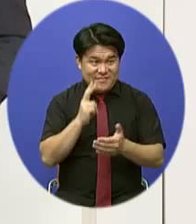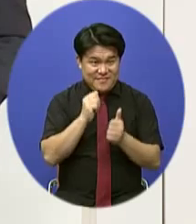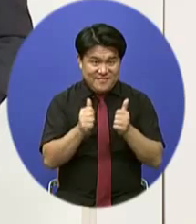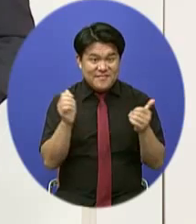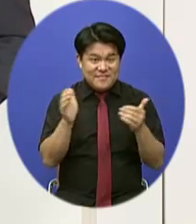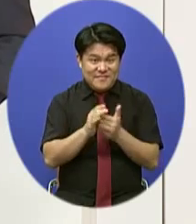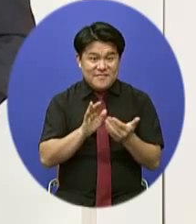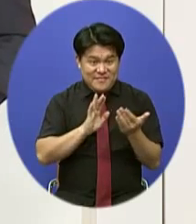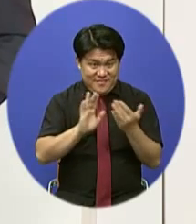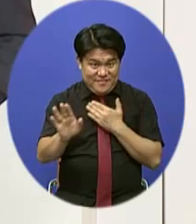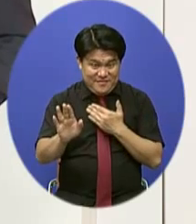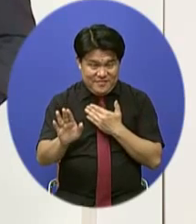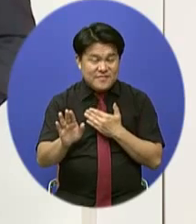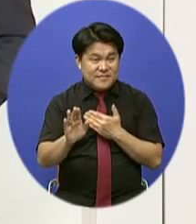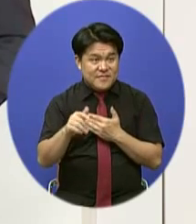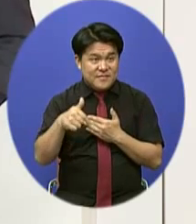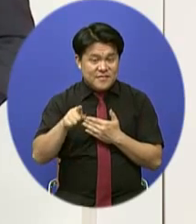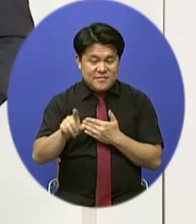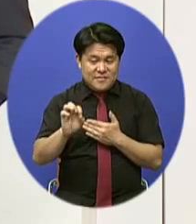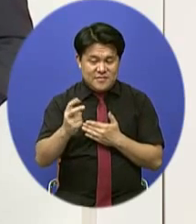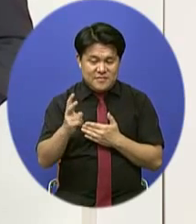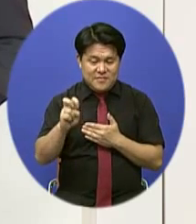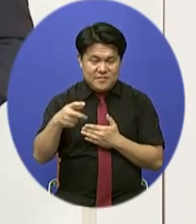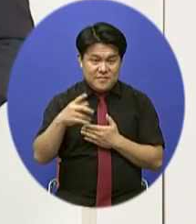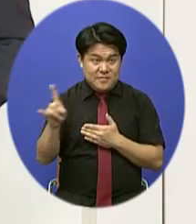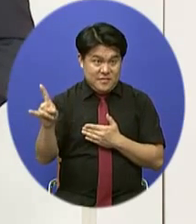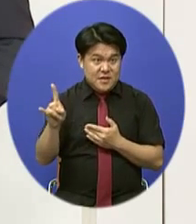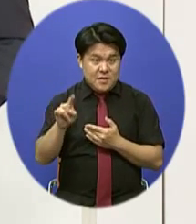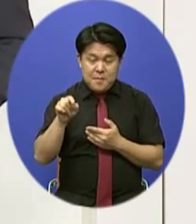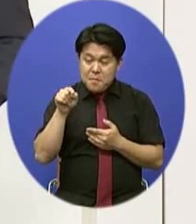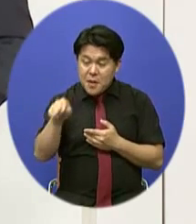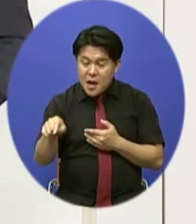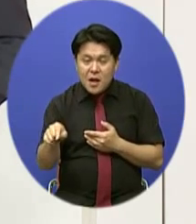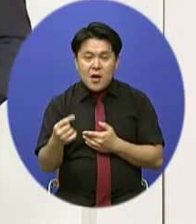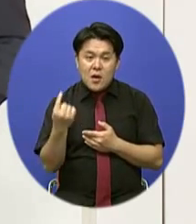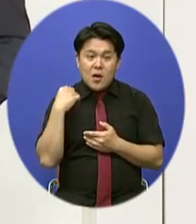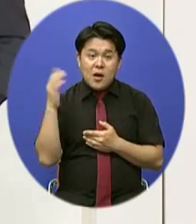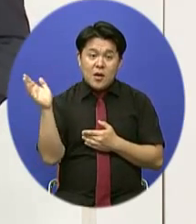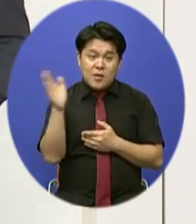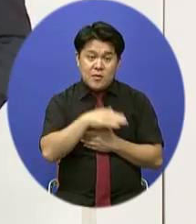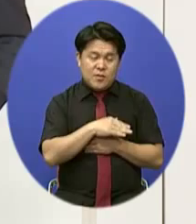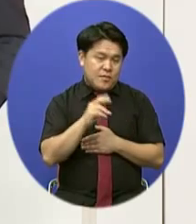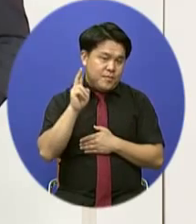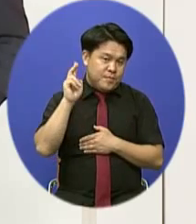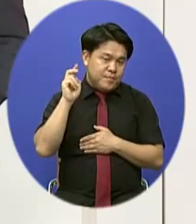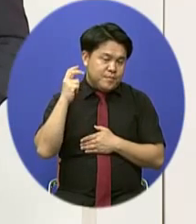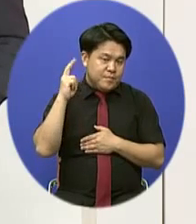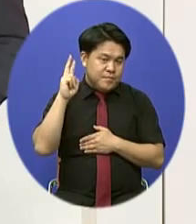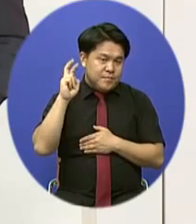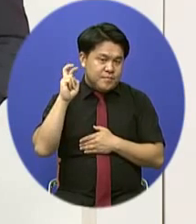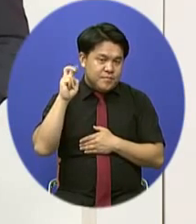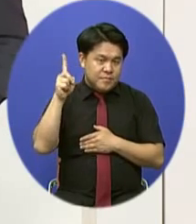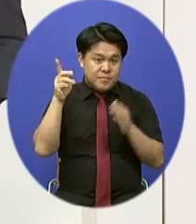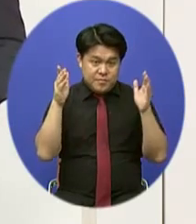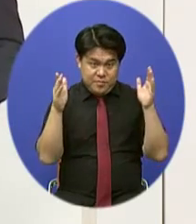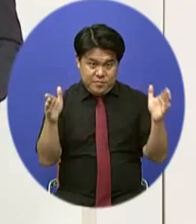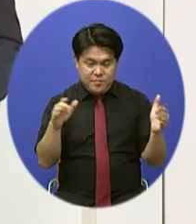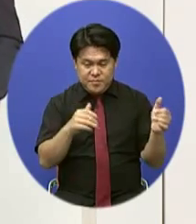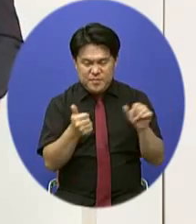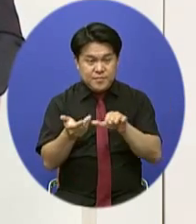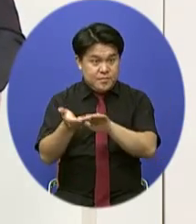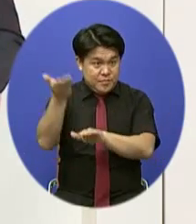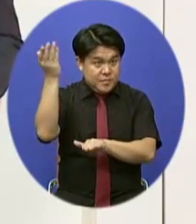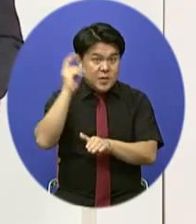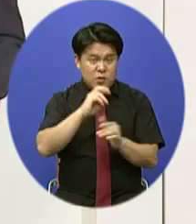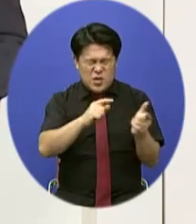네. 또 가요 무대 채널로 돌리시면 특집으로 그렇죠. 어제부터 3주간 이렇게 아주 어르신 돌아가신 선배님들의 그